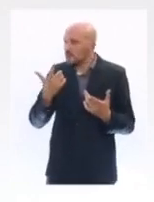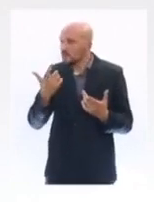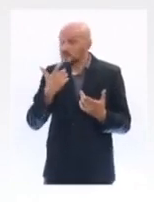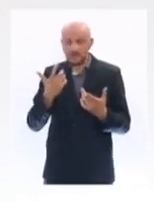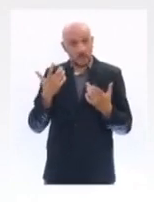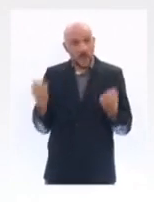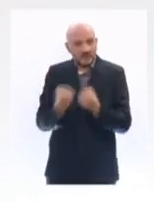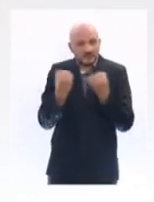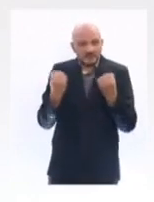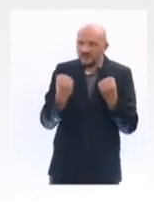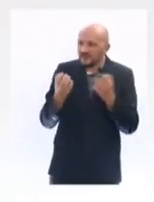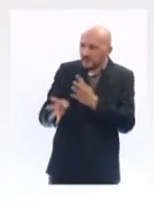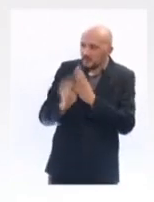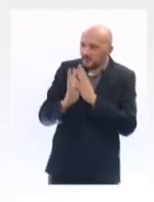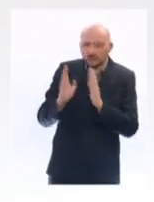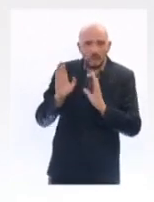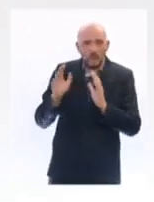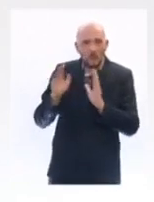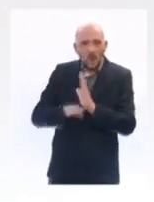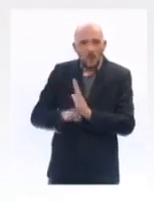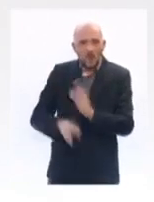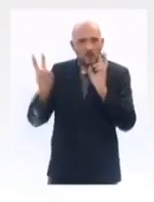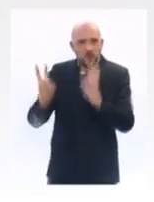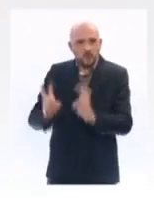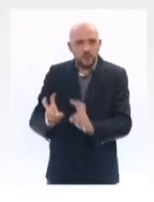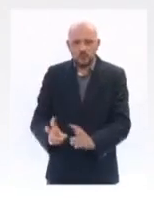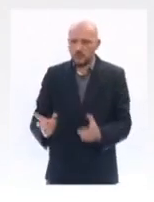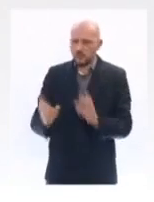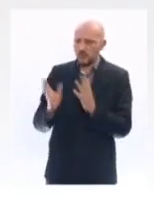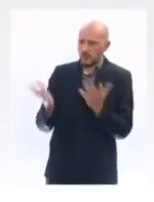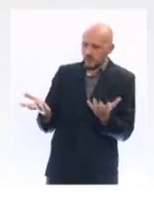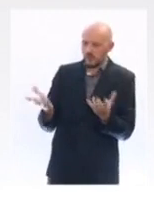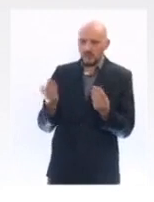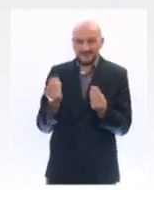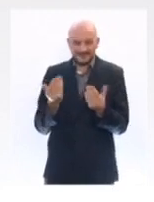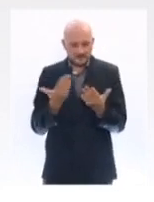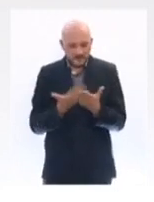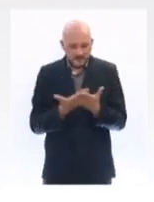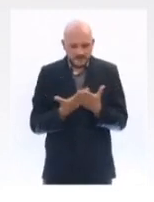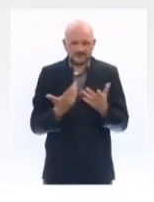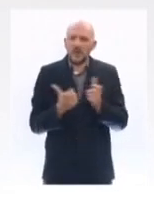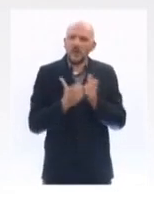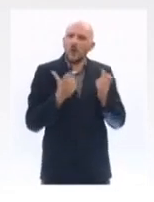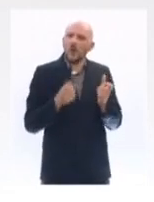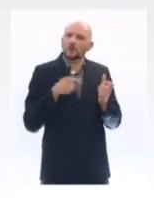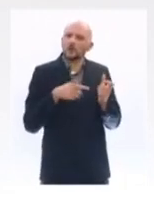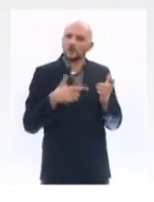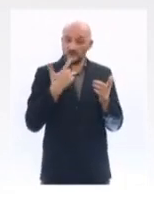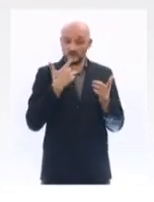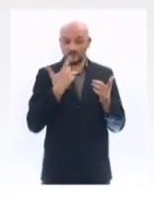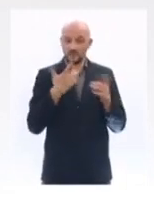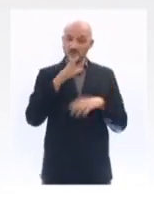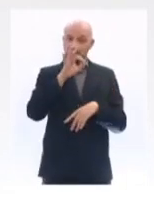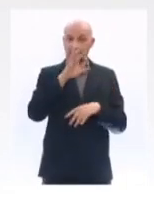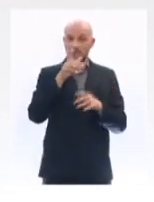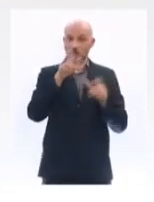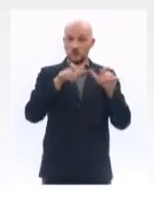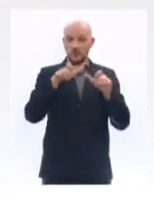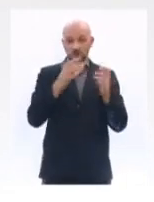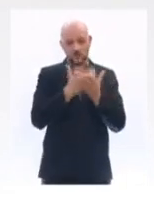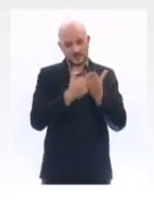de soutenir tous les indépendants qui, aujourd'hui, n'ont absolument aucune ressource financière. Ce fonds de solidarité